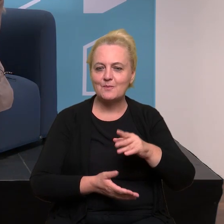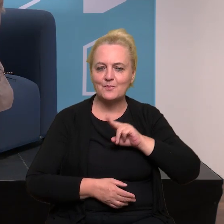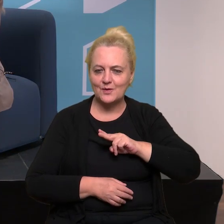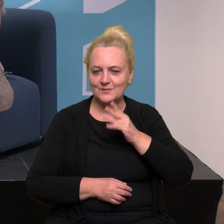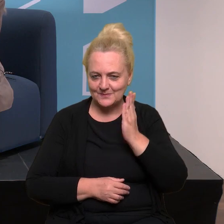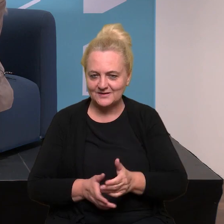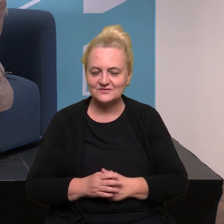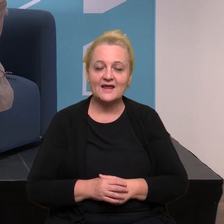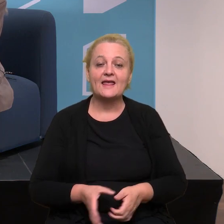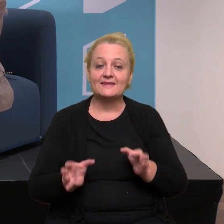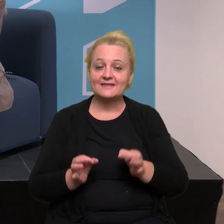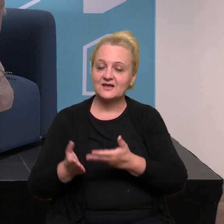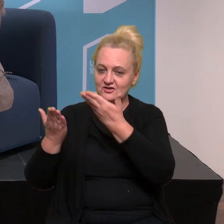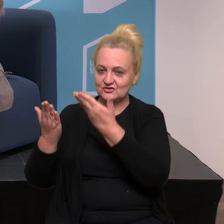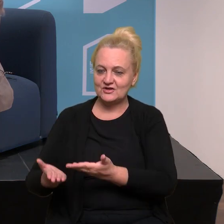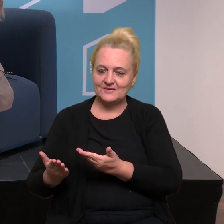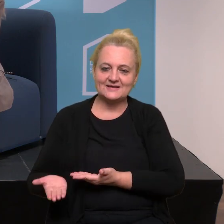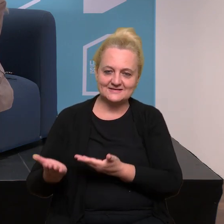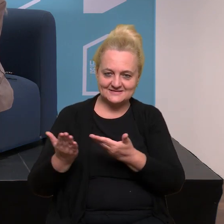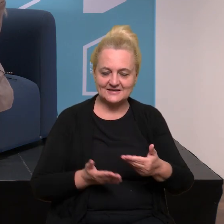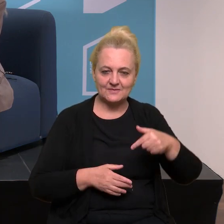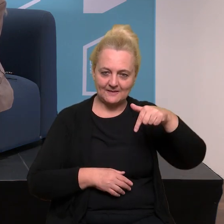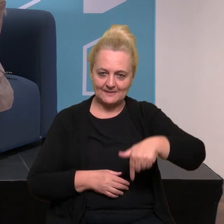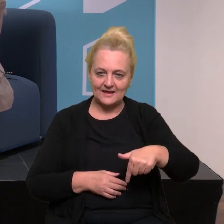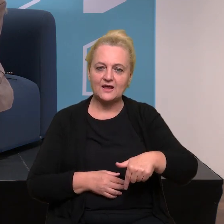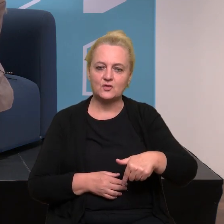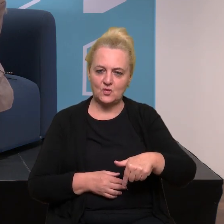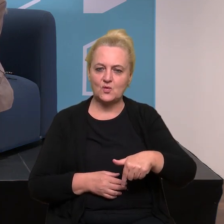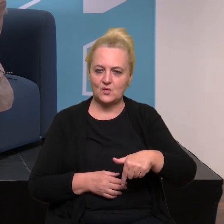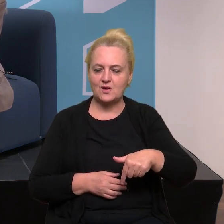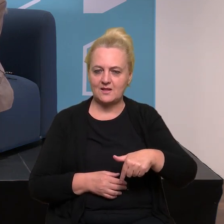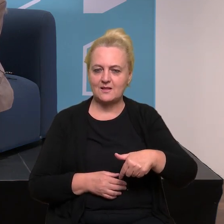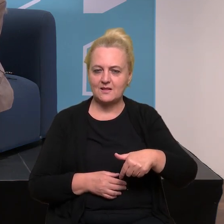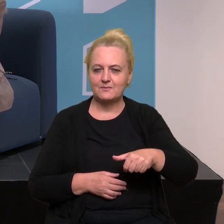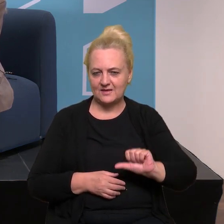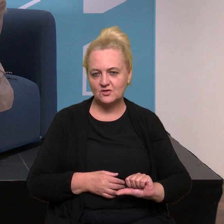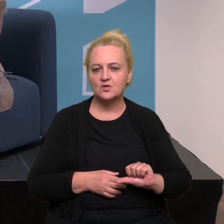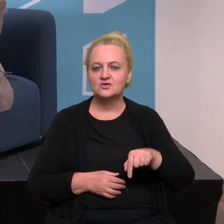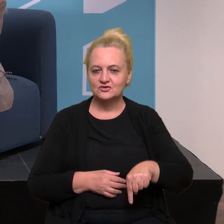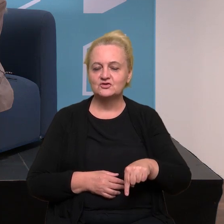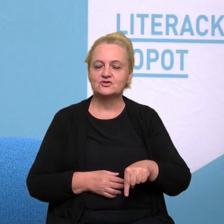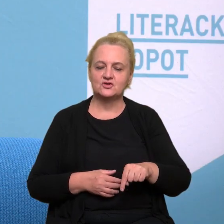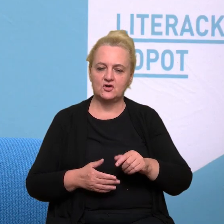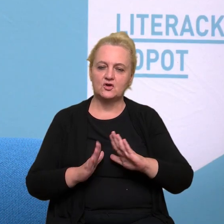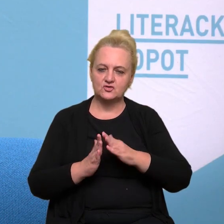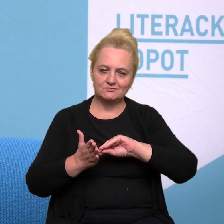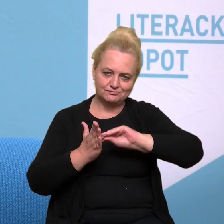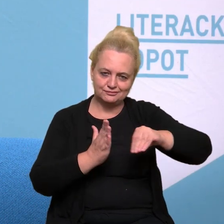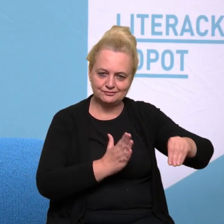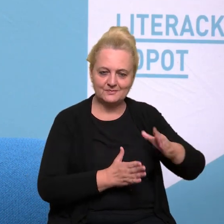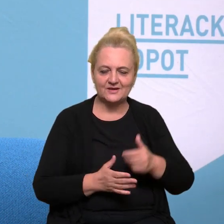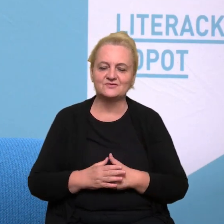podobało. Teraz Ciebie zapraszam na dół na podpisywanie książki. Będziesz dawać